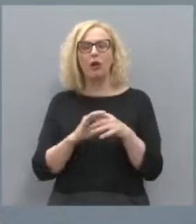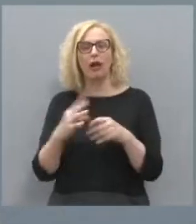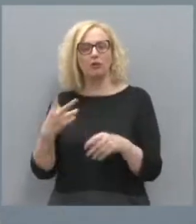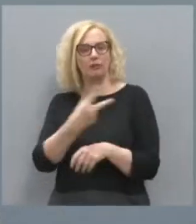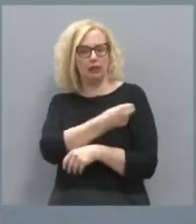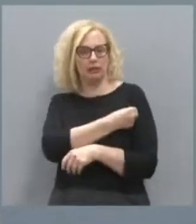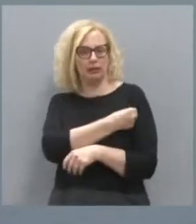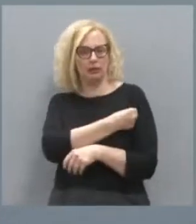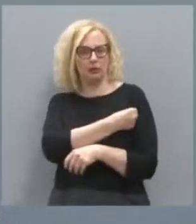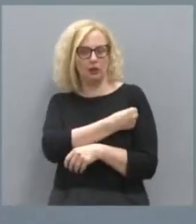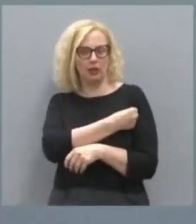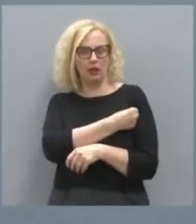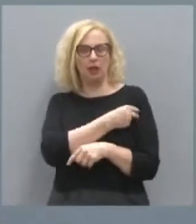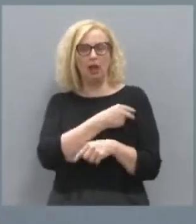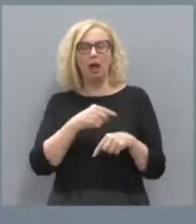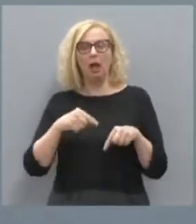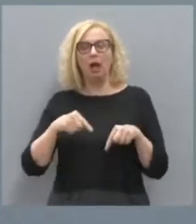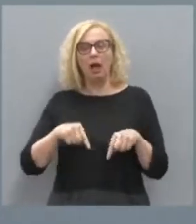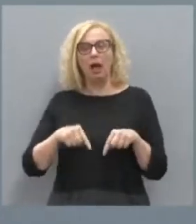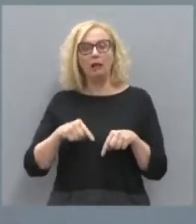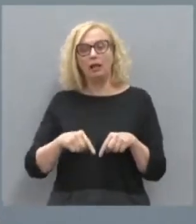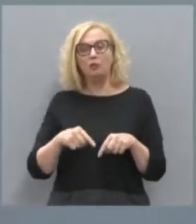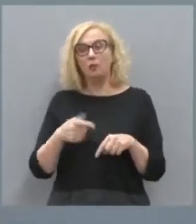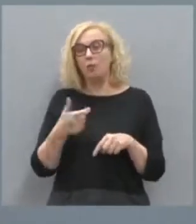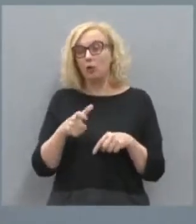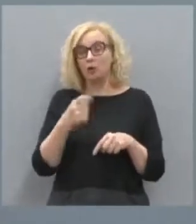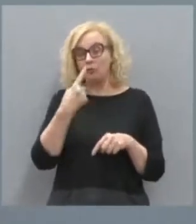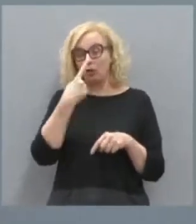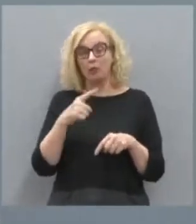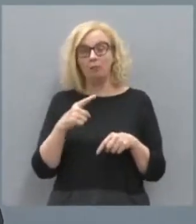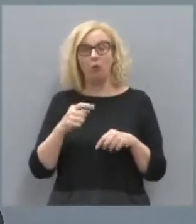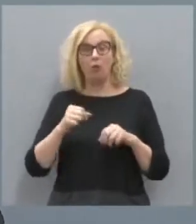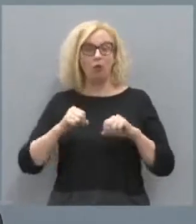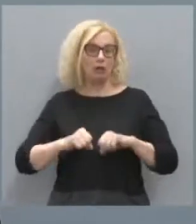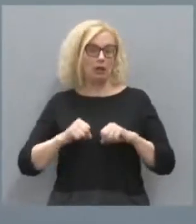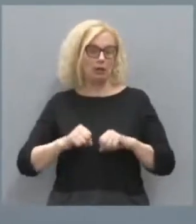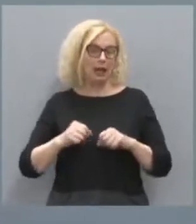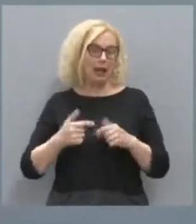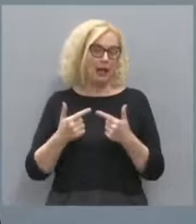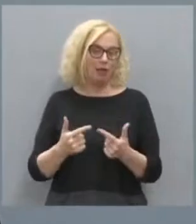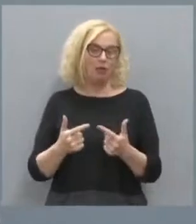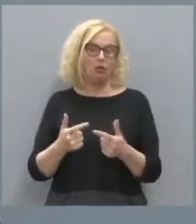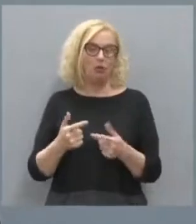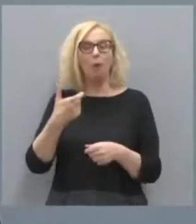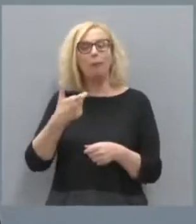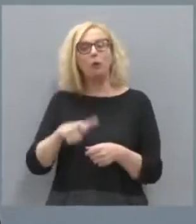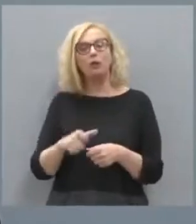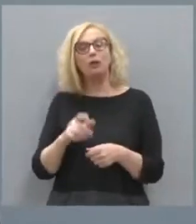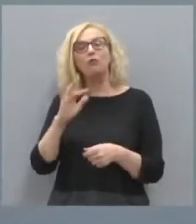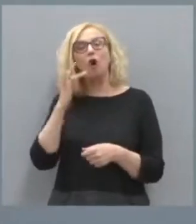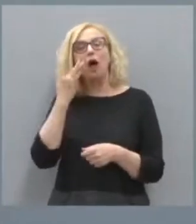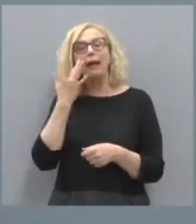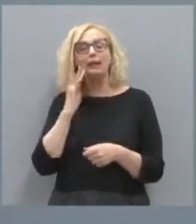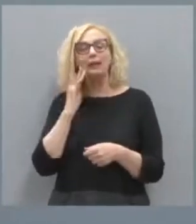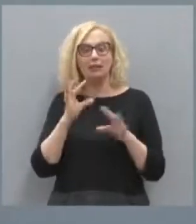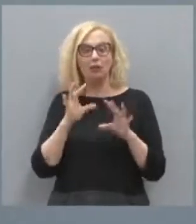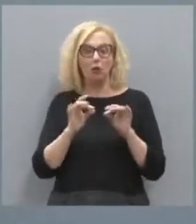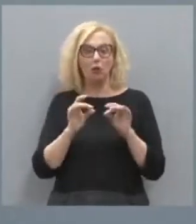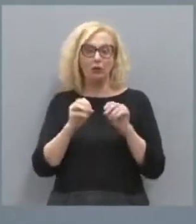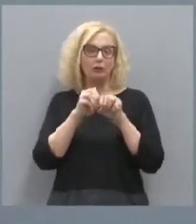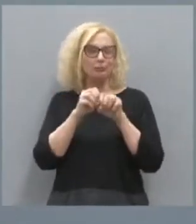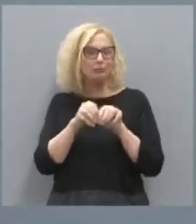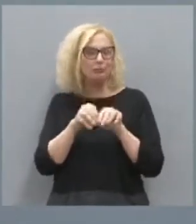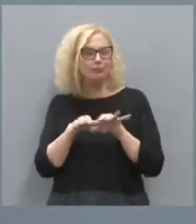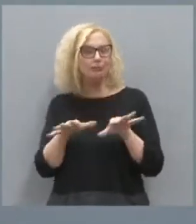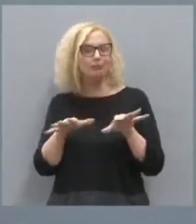è un motivo di tipo sanitario perché il rischio che il contagio possa aumentare e vediamo